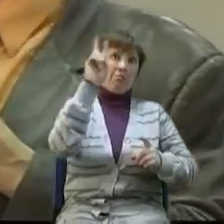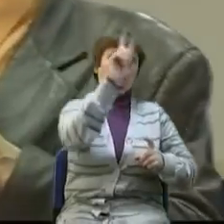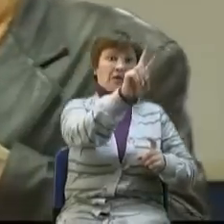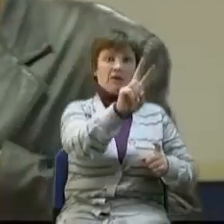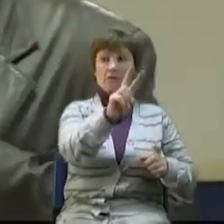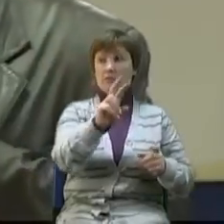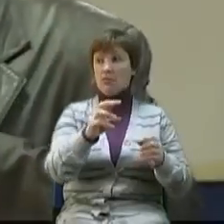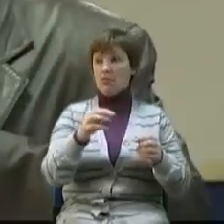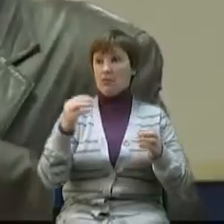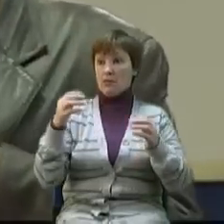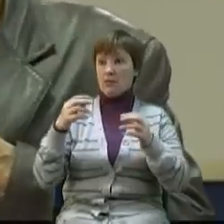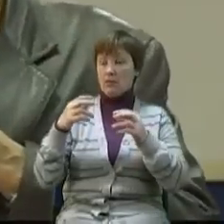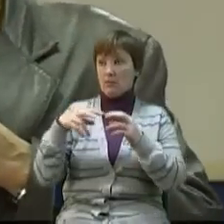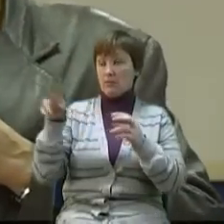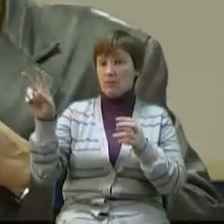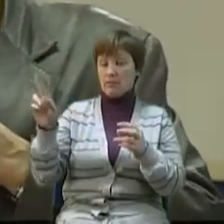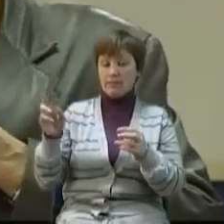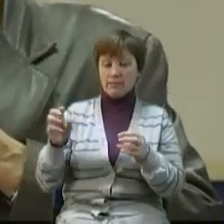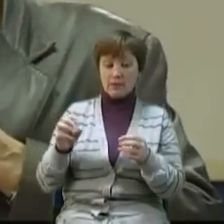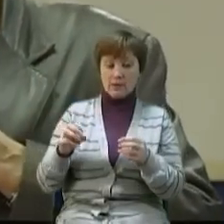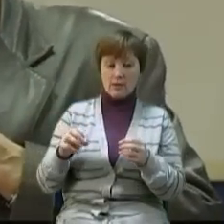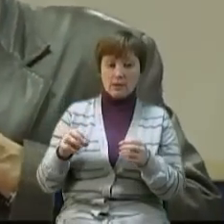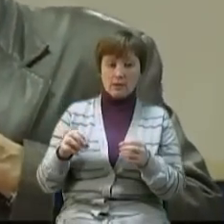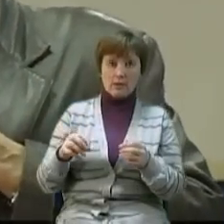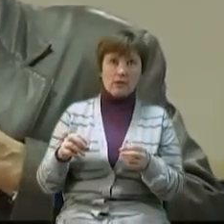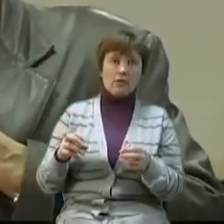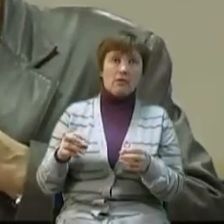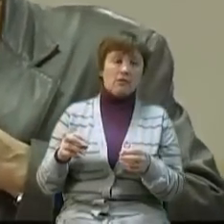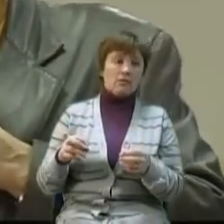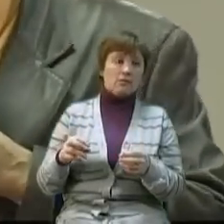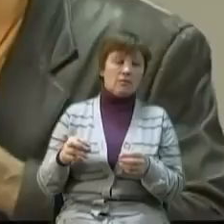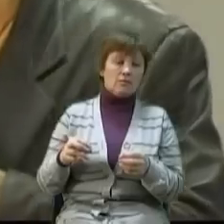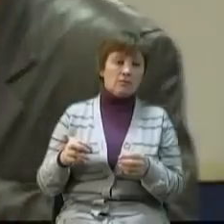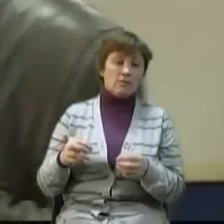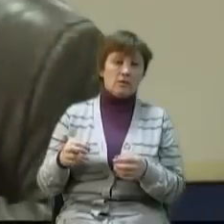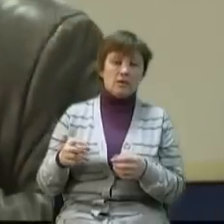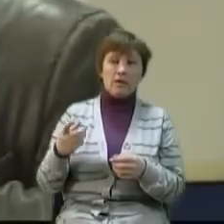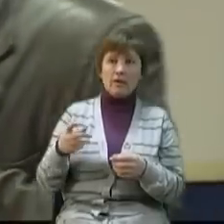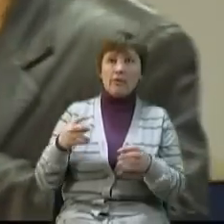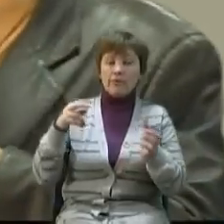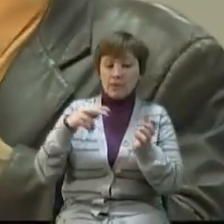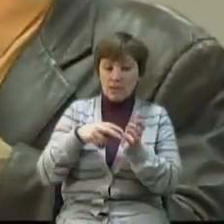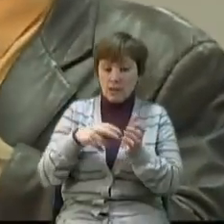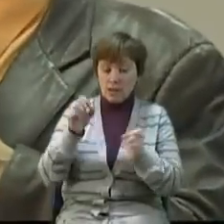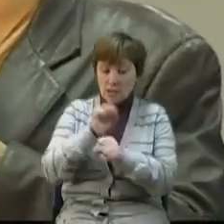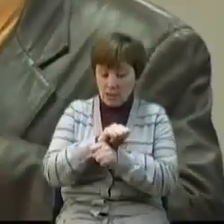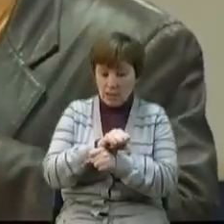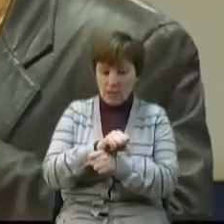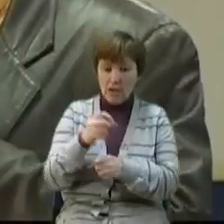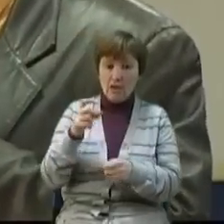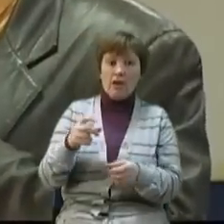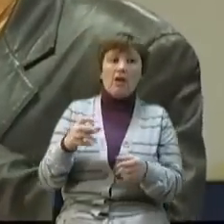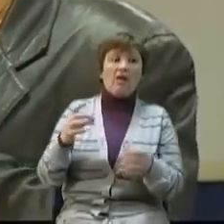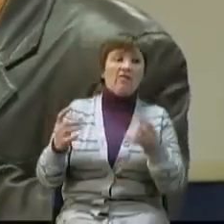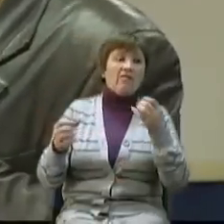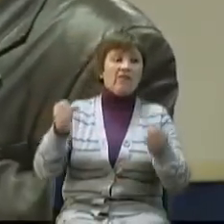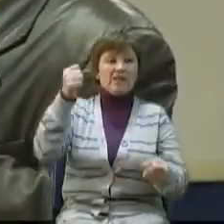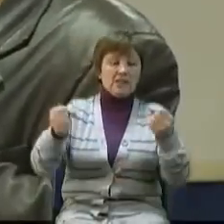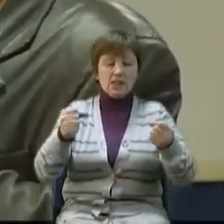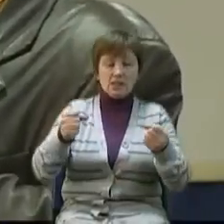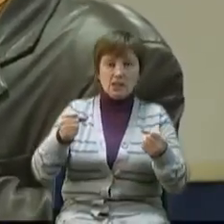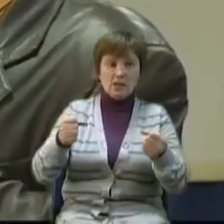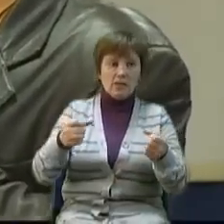такое? Выходят троллейбусники, оттаскивают чуть-чуть так вот этот троллейбус и